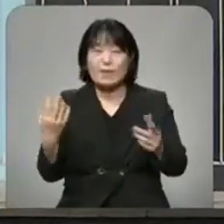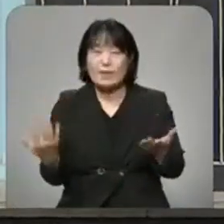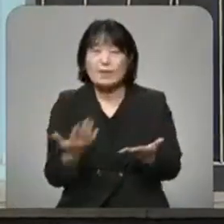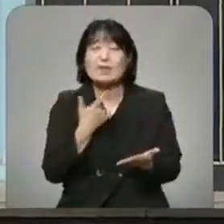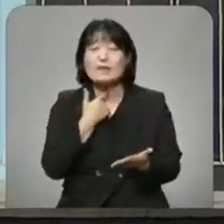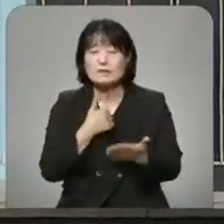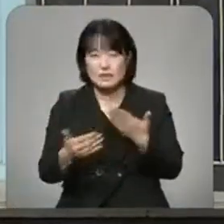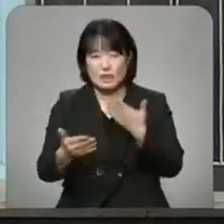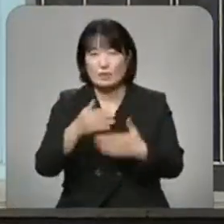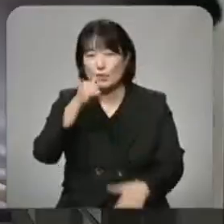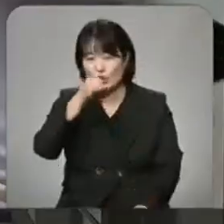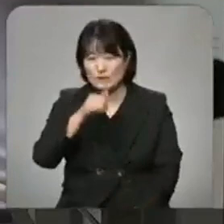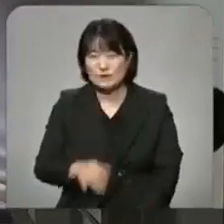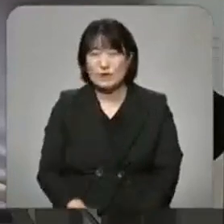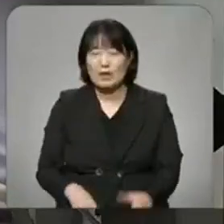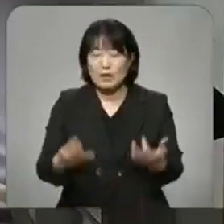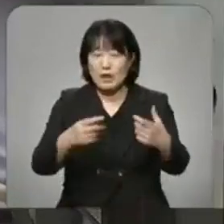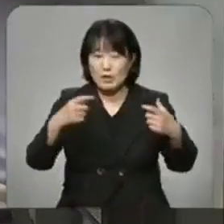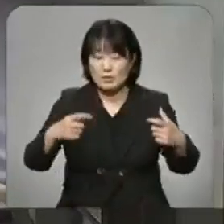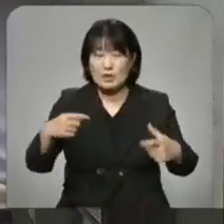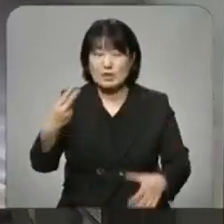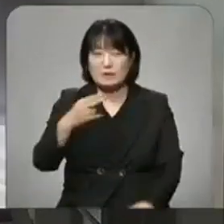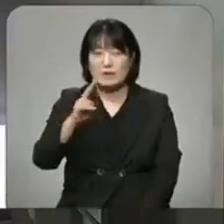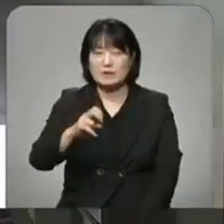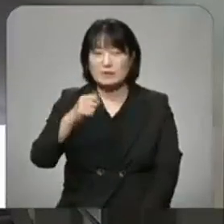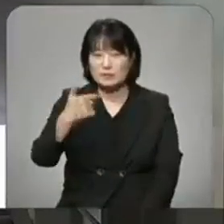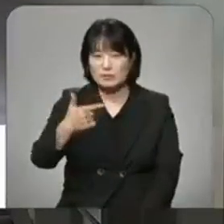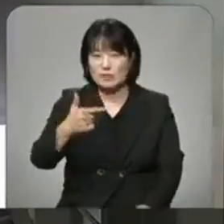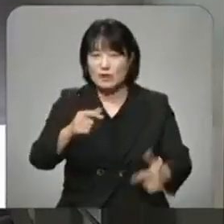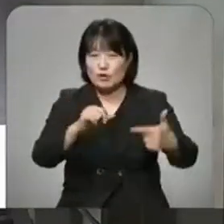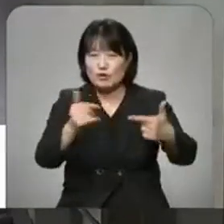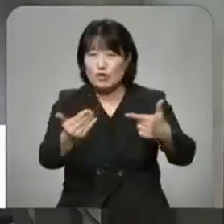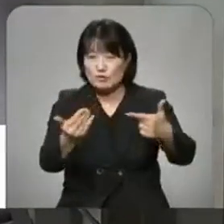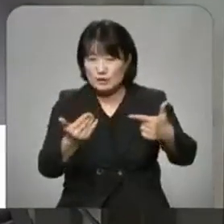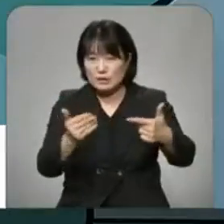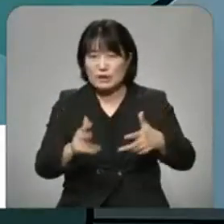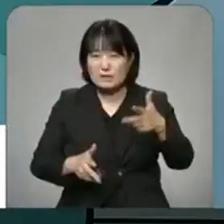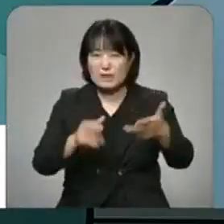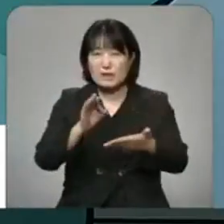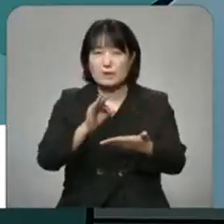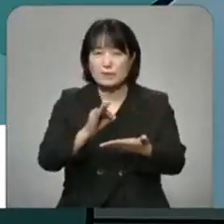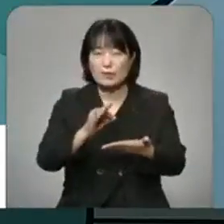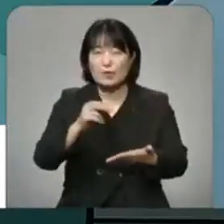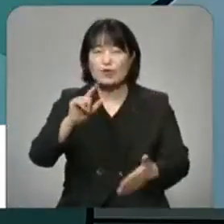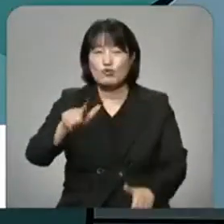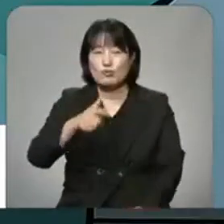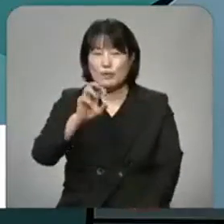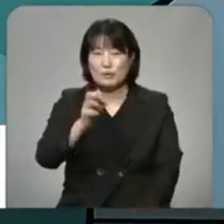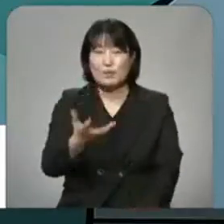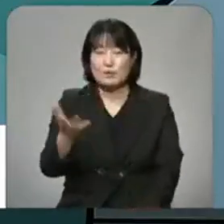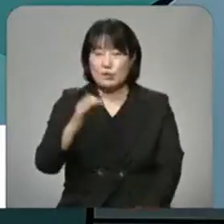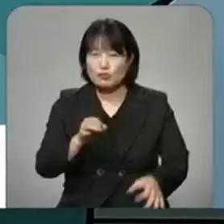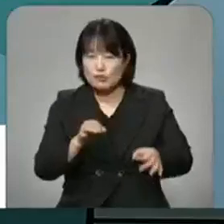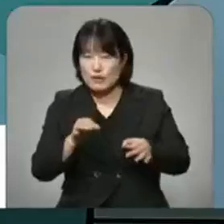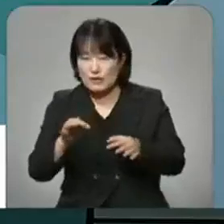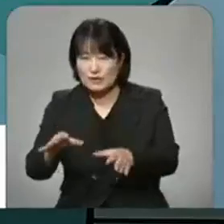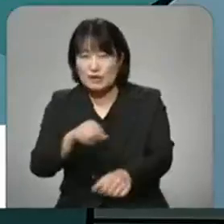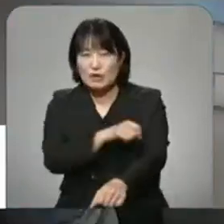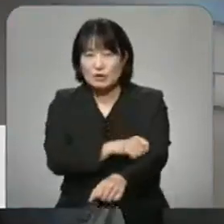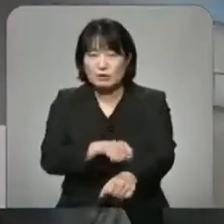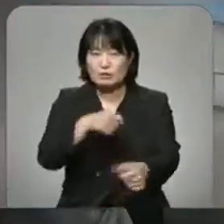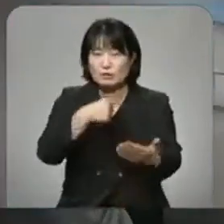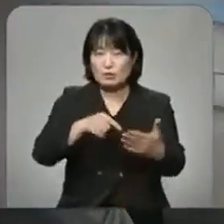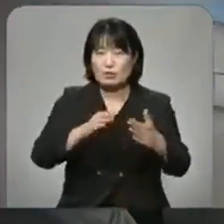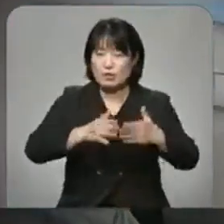이뤄집니다. 강원도 교육청도 2026년 상반기까지 사업비 630억 원을 들여 특수교육원을